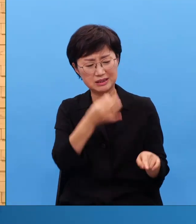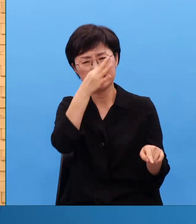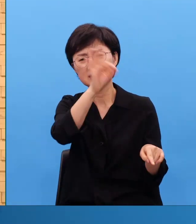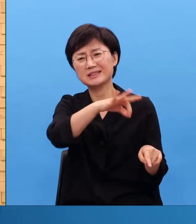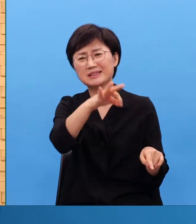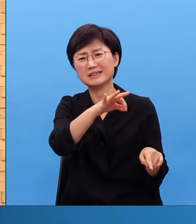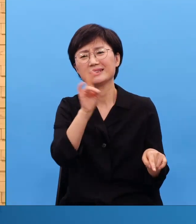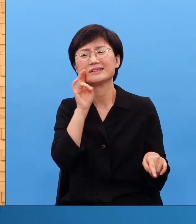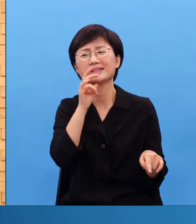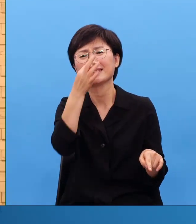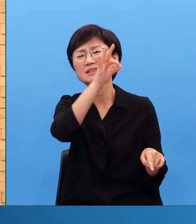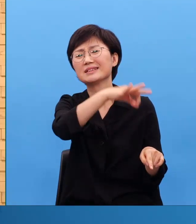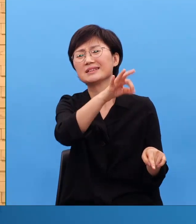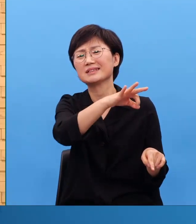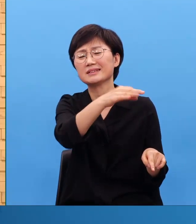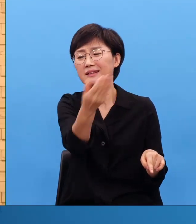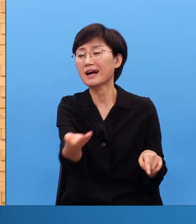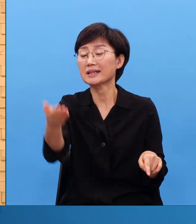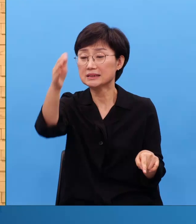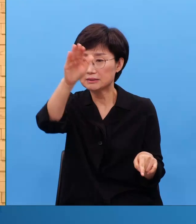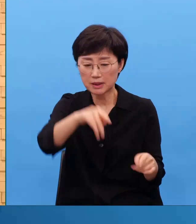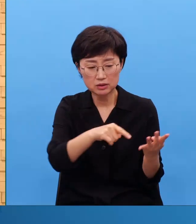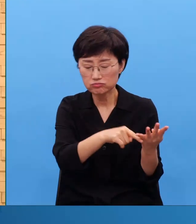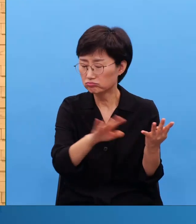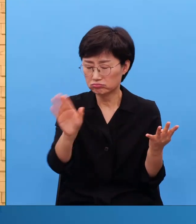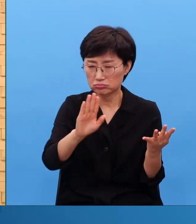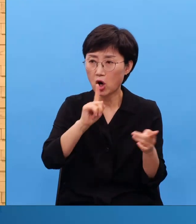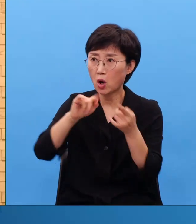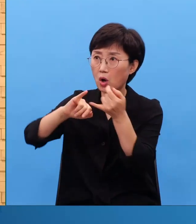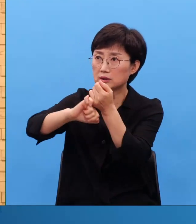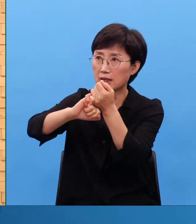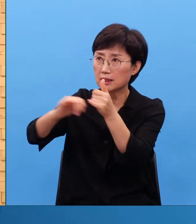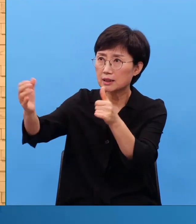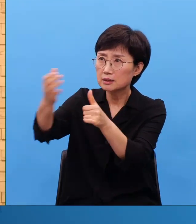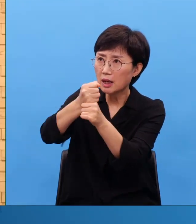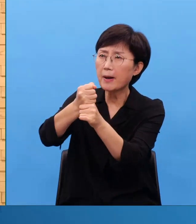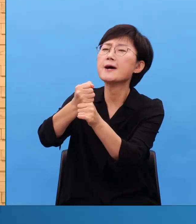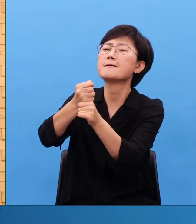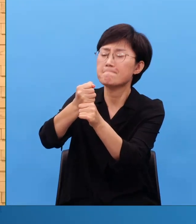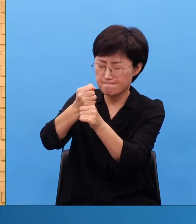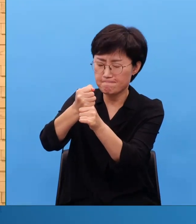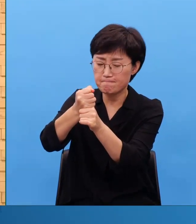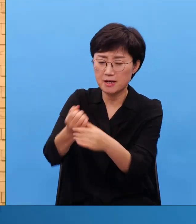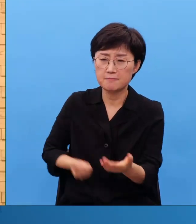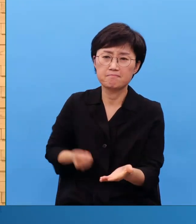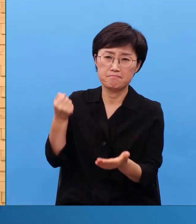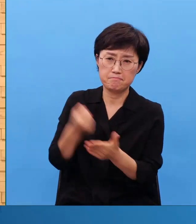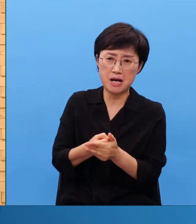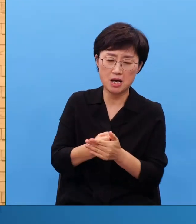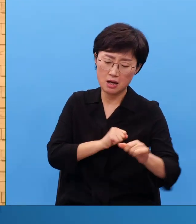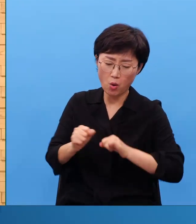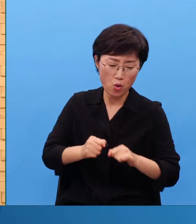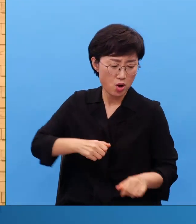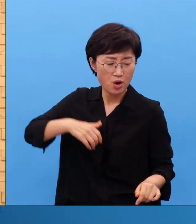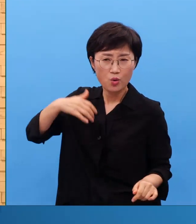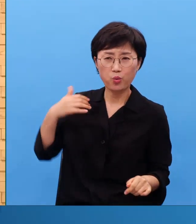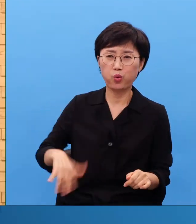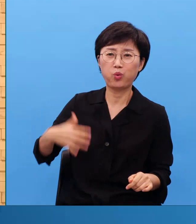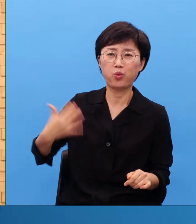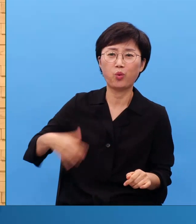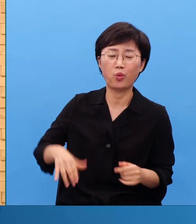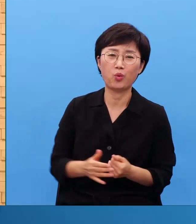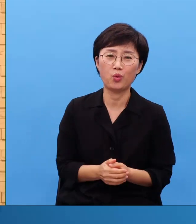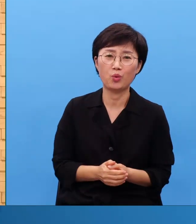중요한 시간에 언약을 붙잡고 답을 준 거예요. To the Israelites, to us, this individual might be nothing, but she had this tremendous power and answer as well.